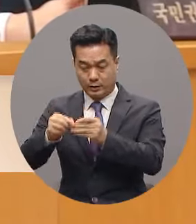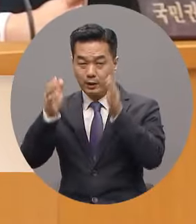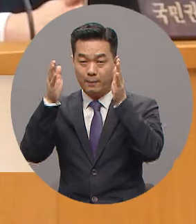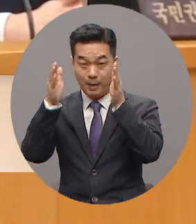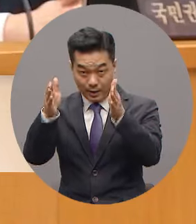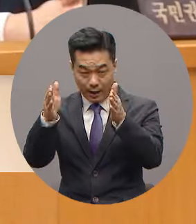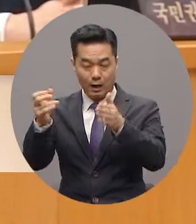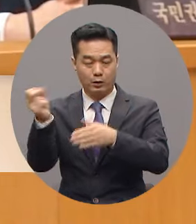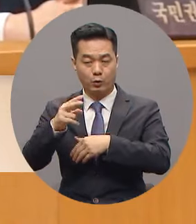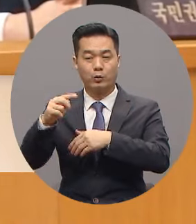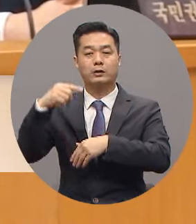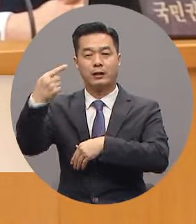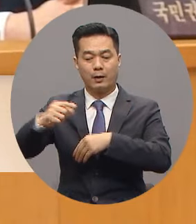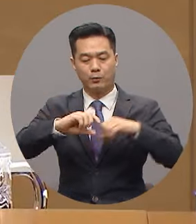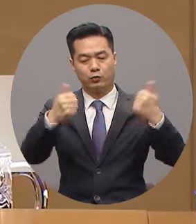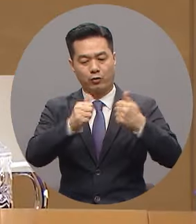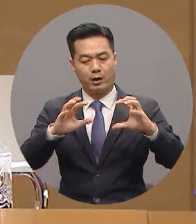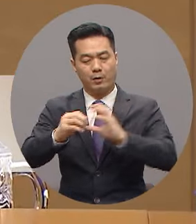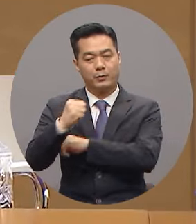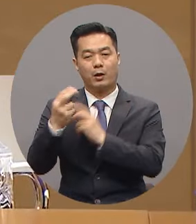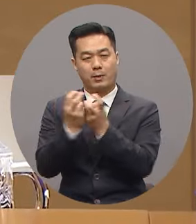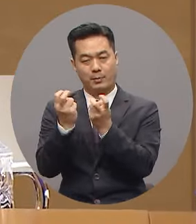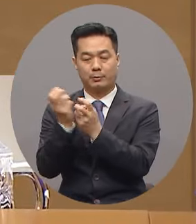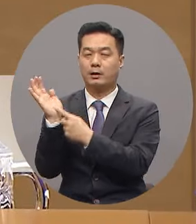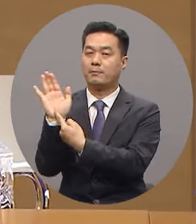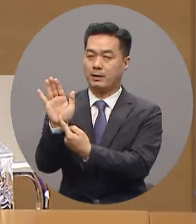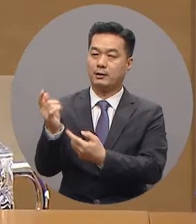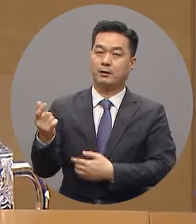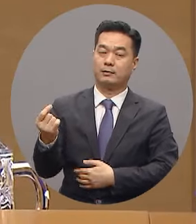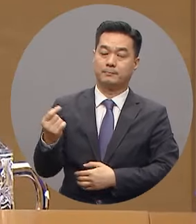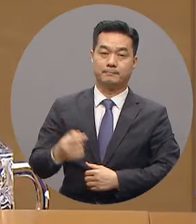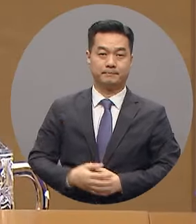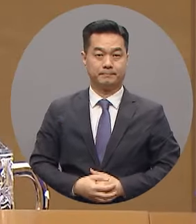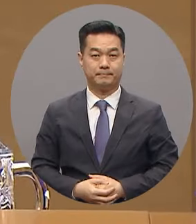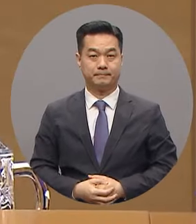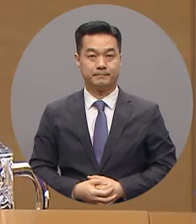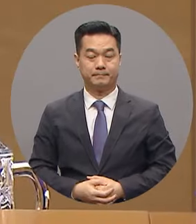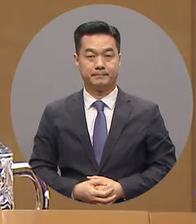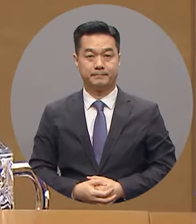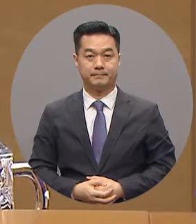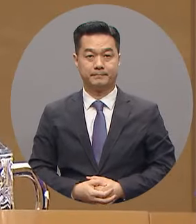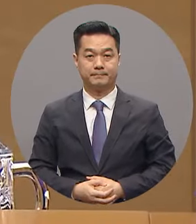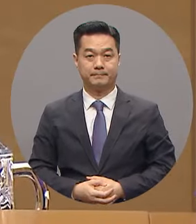방향과 차기 국회와의 협력 방침 등을 밝힐 것으로 알려졌습니다 os